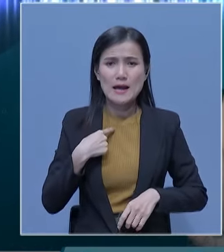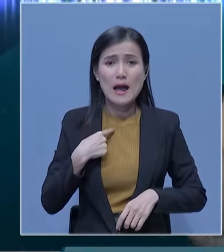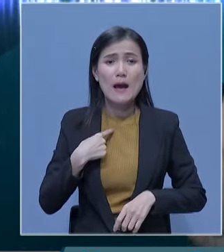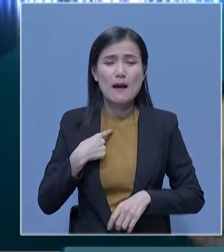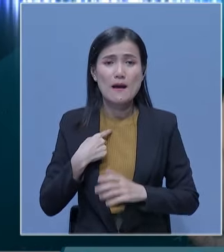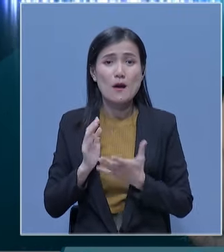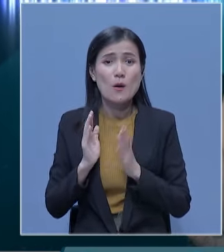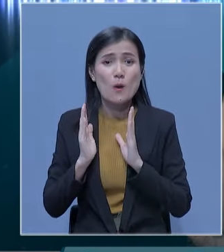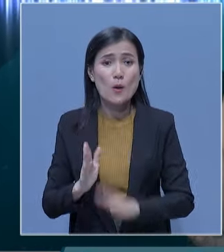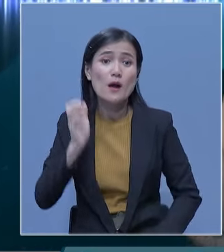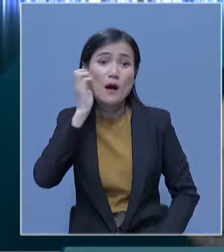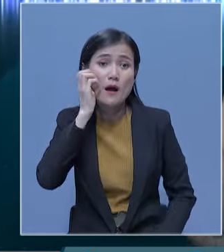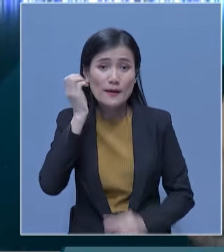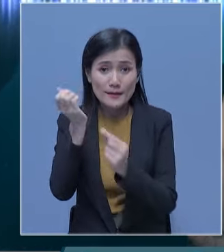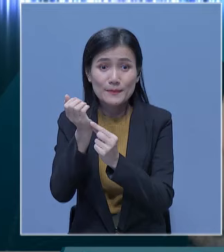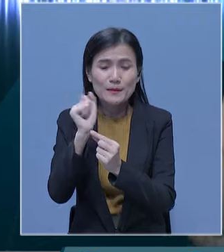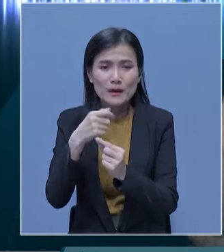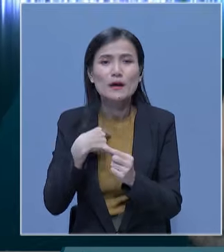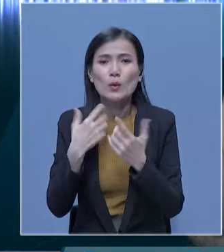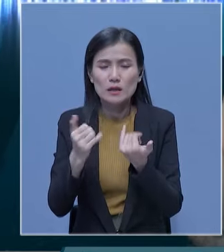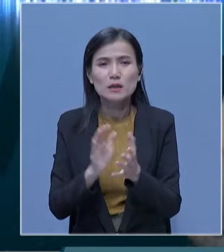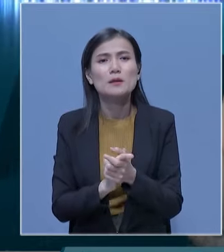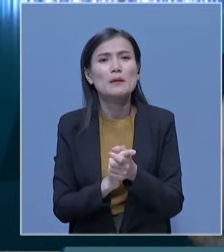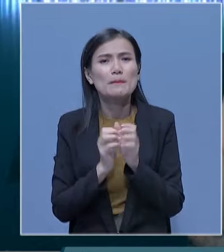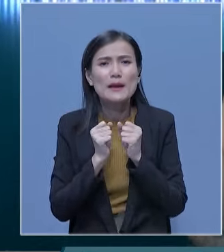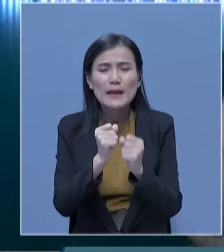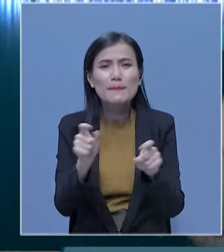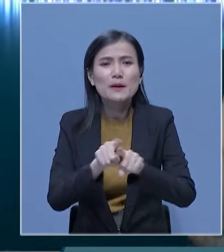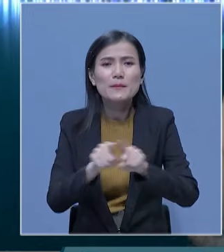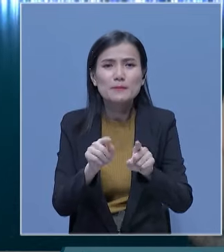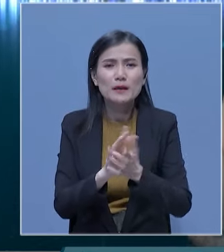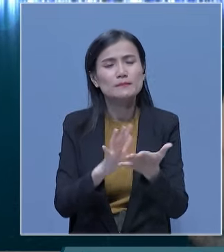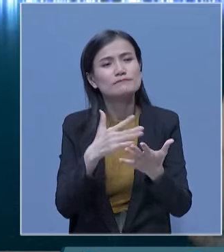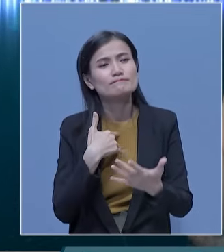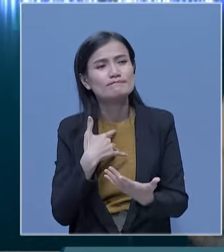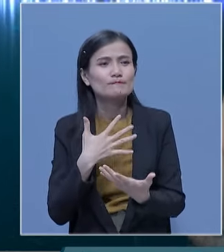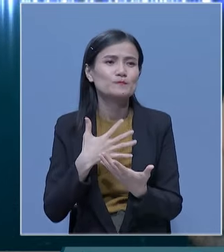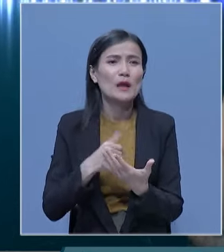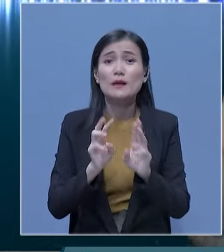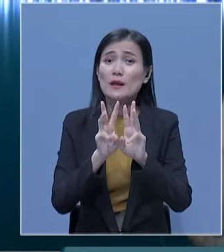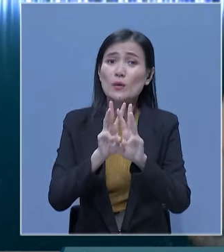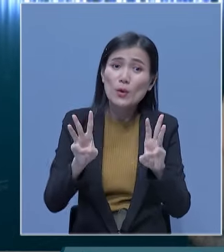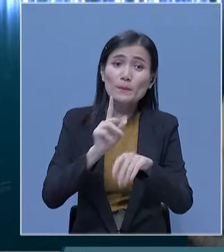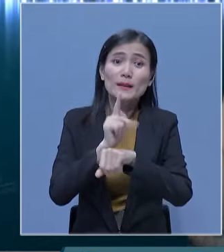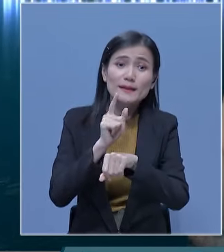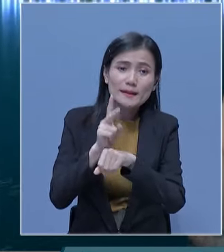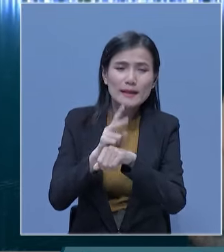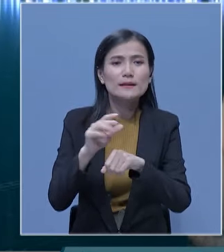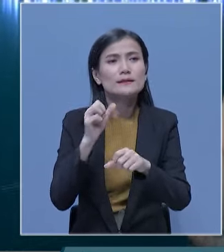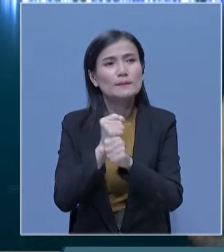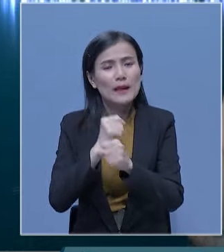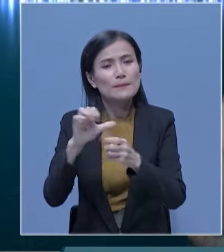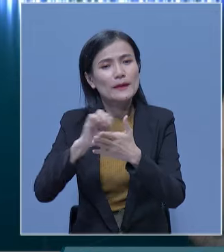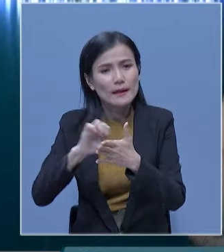ทะเบียนยืนยันตัวตนผ่านออนไลน์ตอนนี้กำลังหาขั้นตอนอยู่เพื่อไม่ให้เสียเวลาไม่ต้องเดินทางไปเปลี่ยนแต่ต้องเรียนถามตามตรง